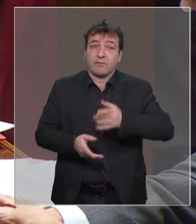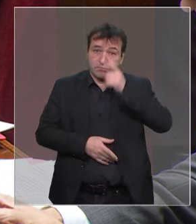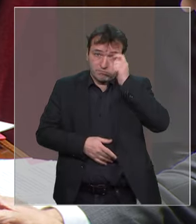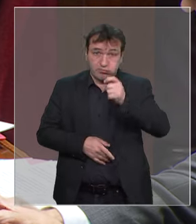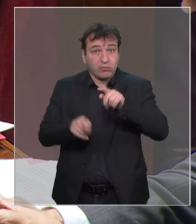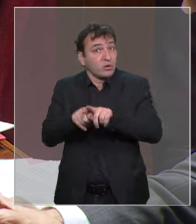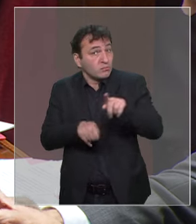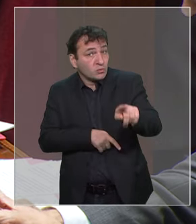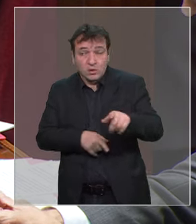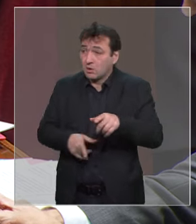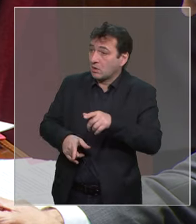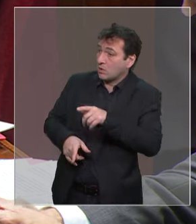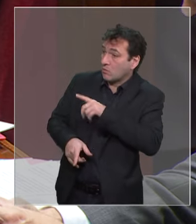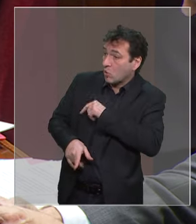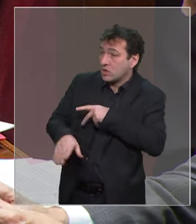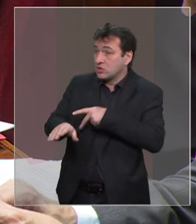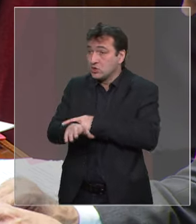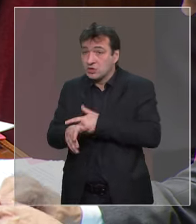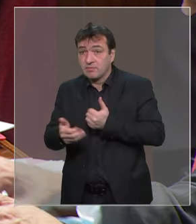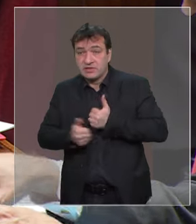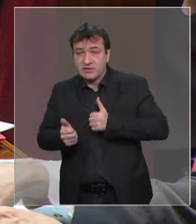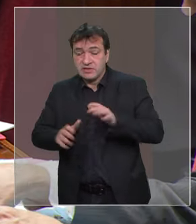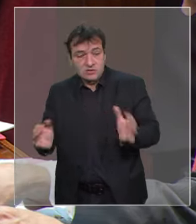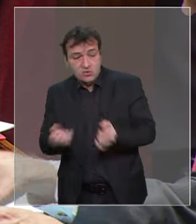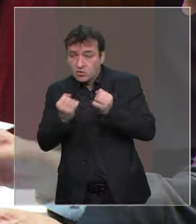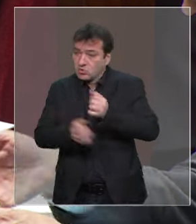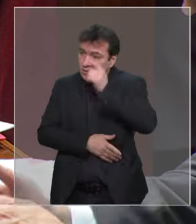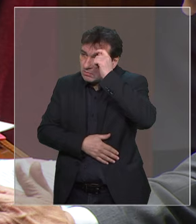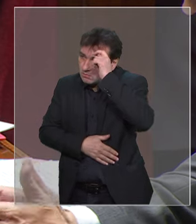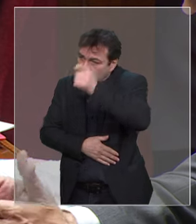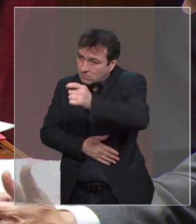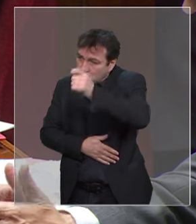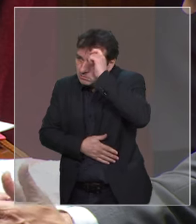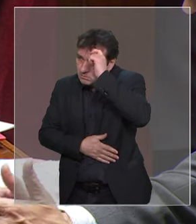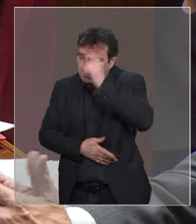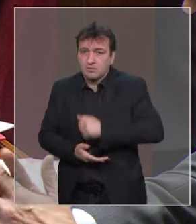fait, nos forces de l'ordre et nos services de secours.